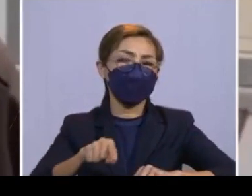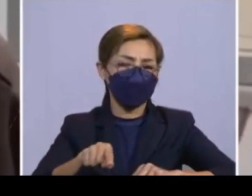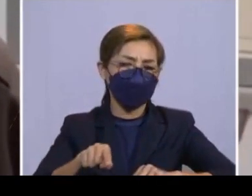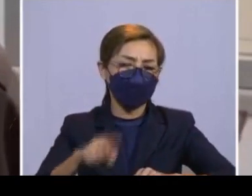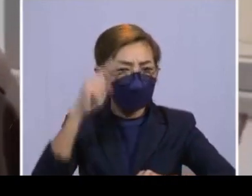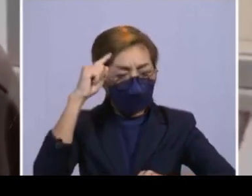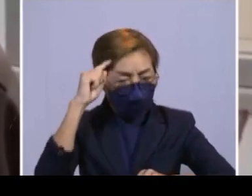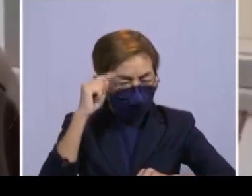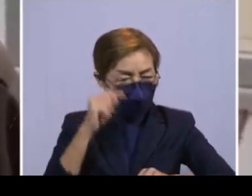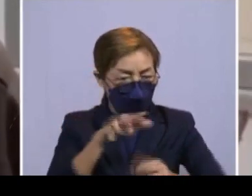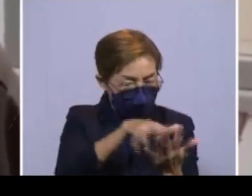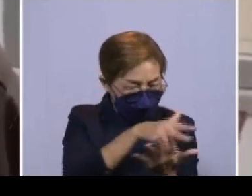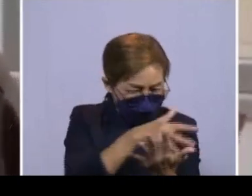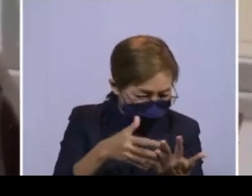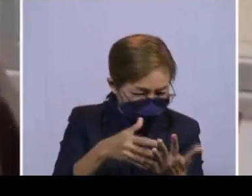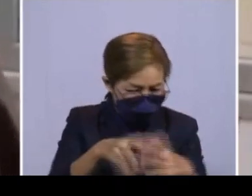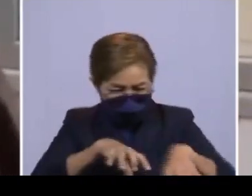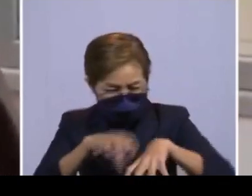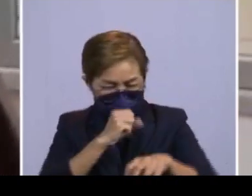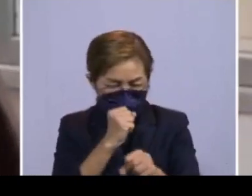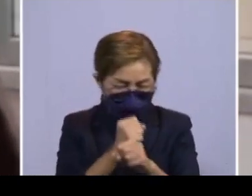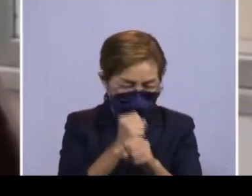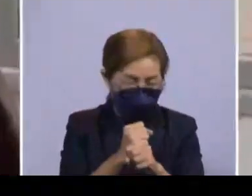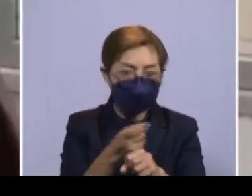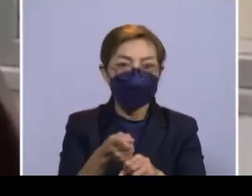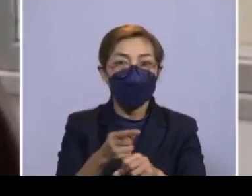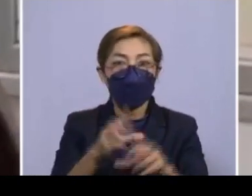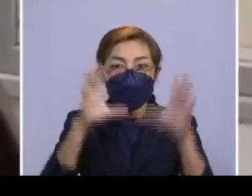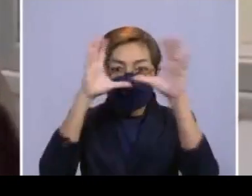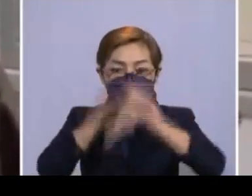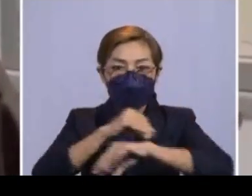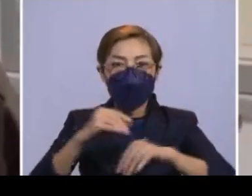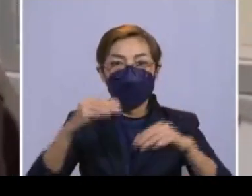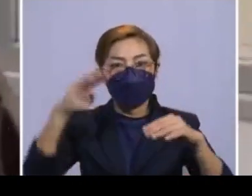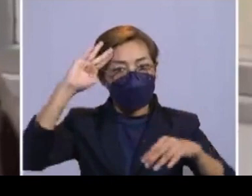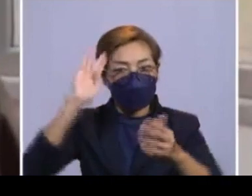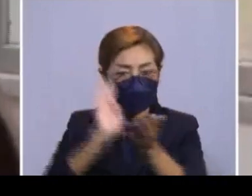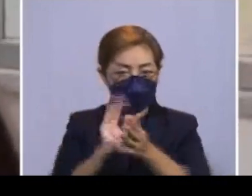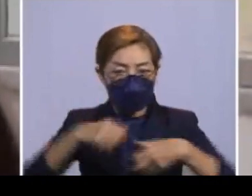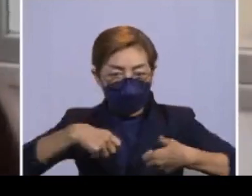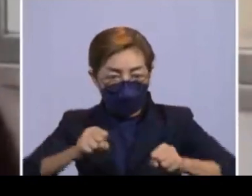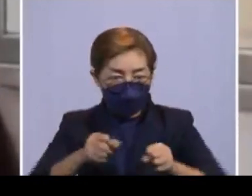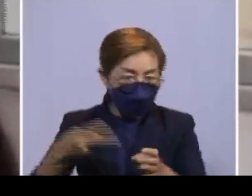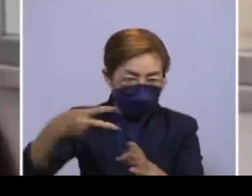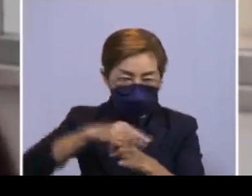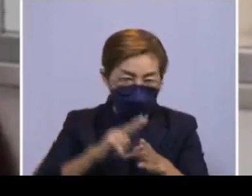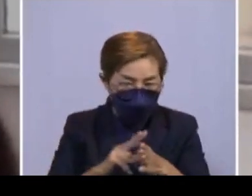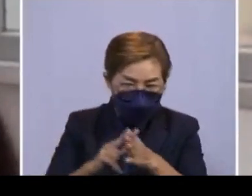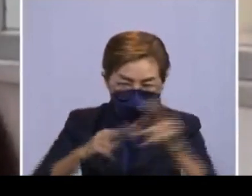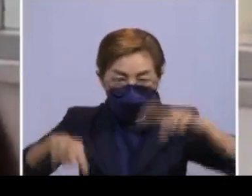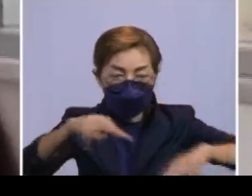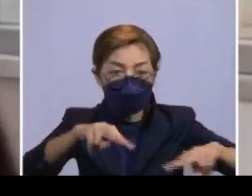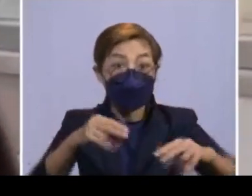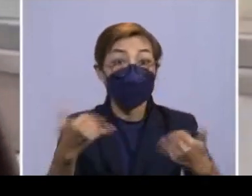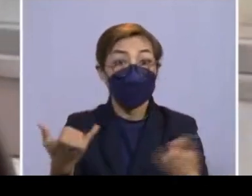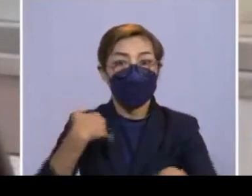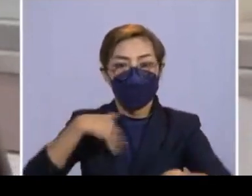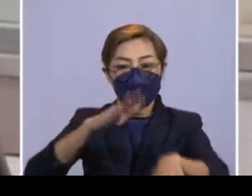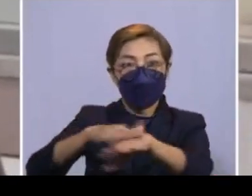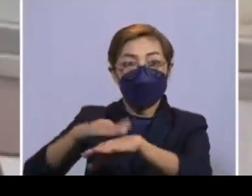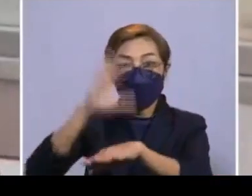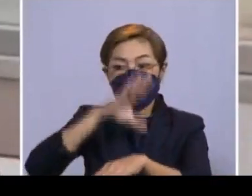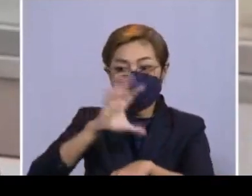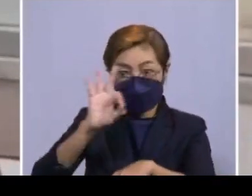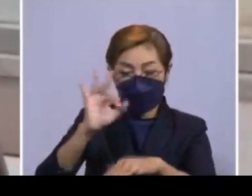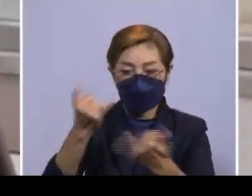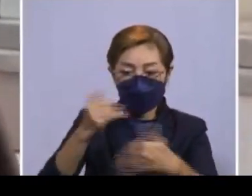าตรการในการดำเนินการสายตรวจในเวลากลางคืนวันนี้ผมเรียกประชุมณเวลาขณะนี้นะครับ 3:00 กว่